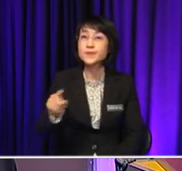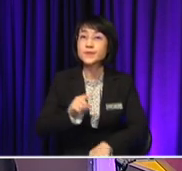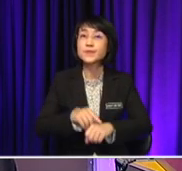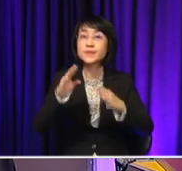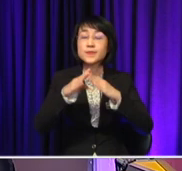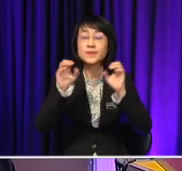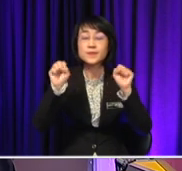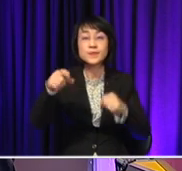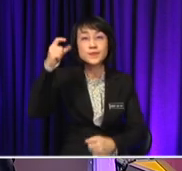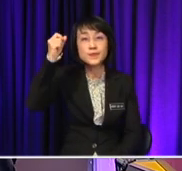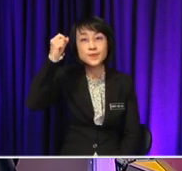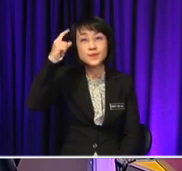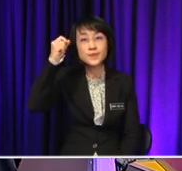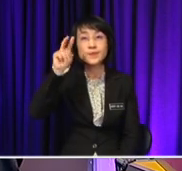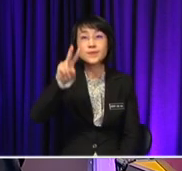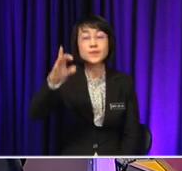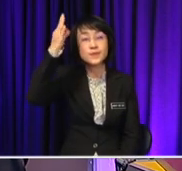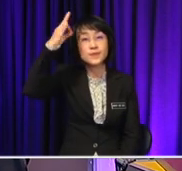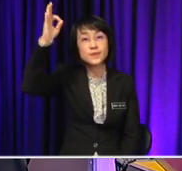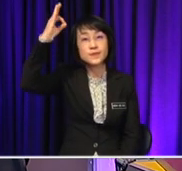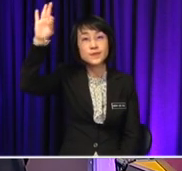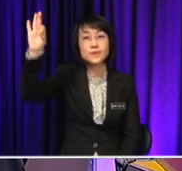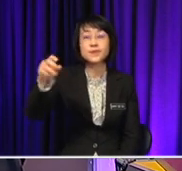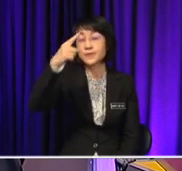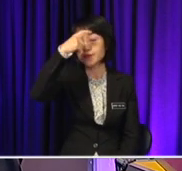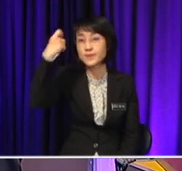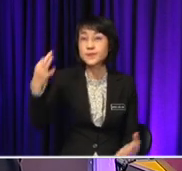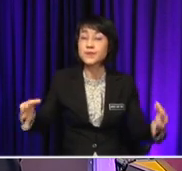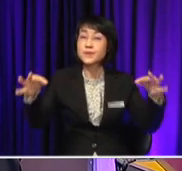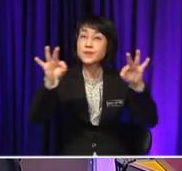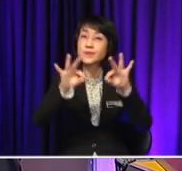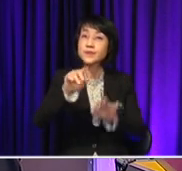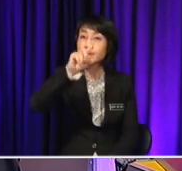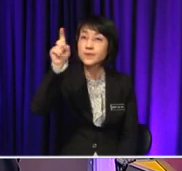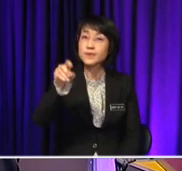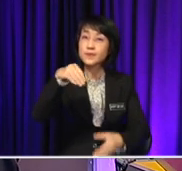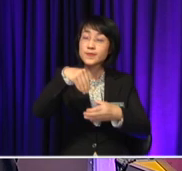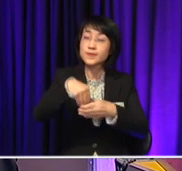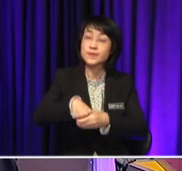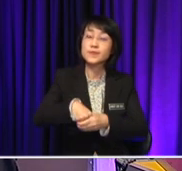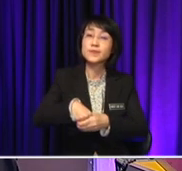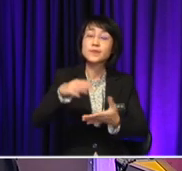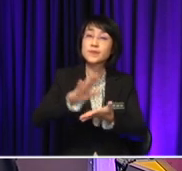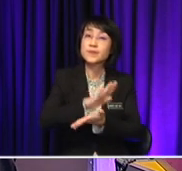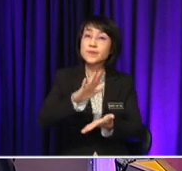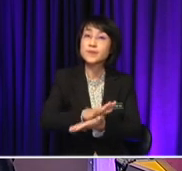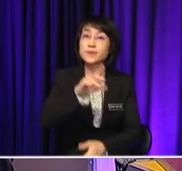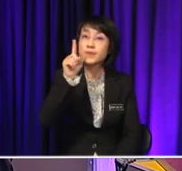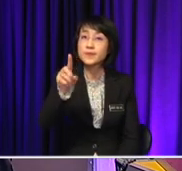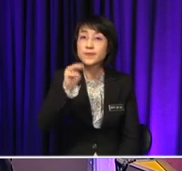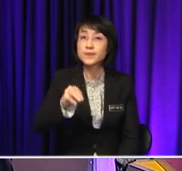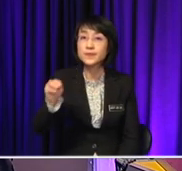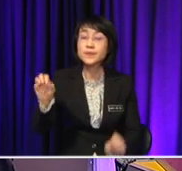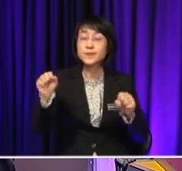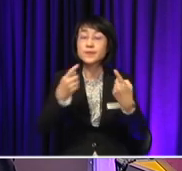fakta ini karena fakta ini sangat penting dan Jika ditanya dalam soal lain kertas 1 murid-murid boleh jawab dengan